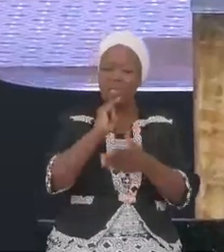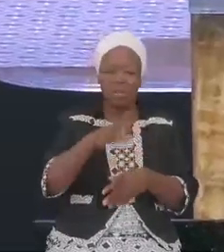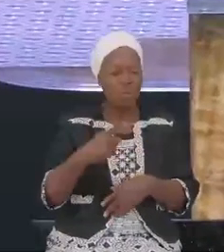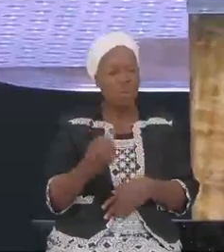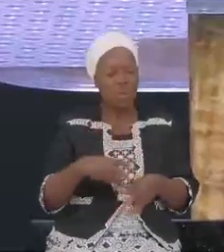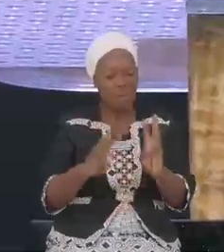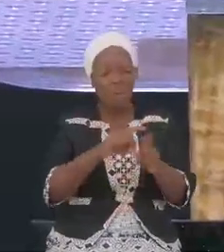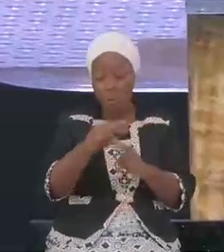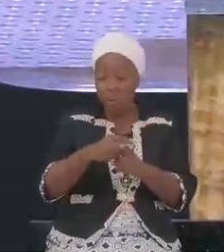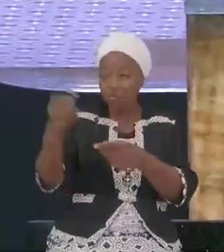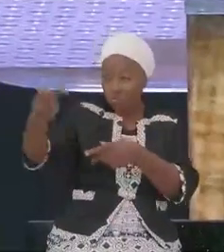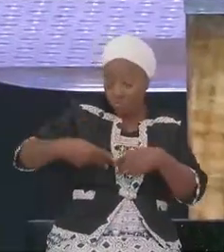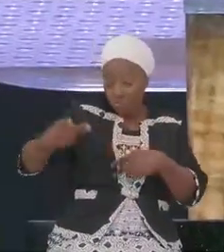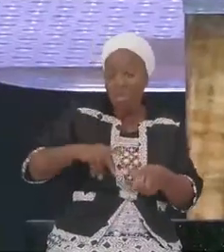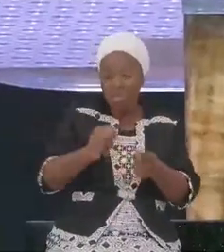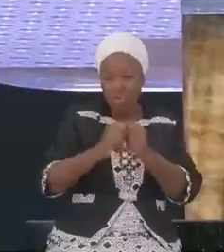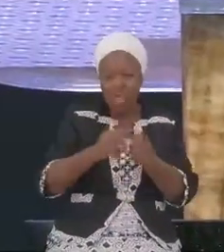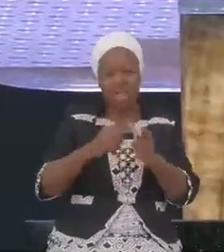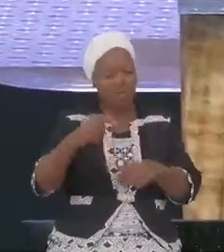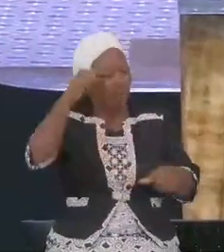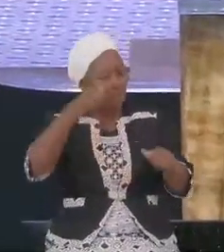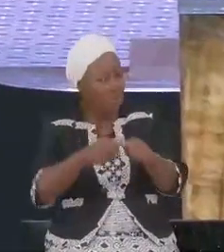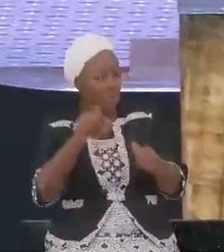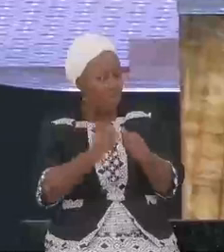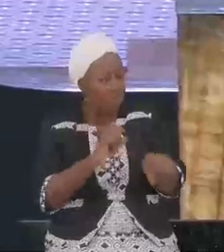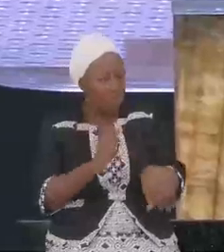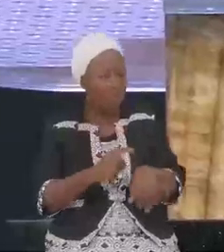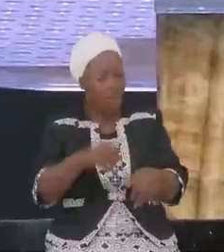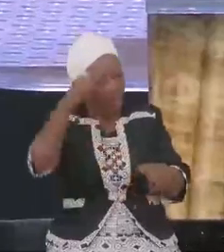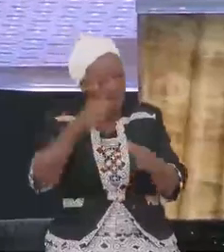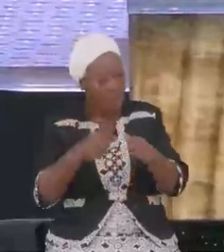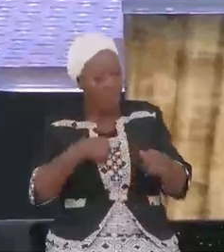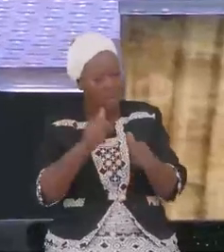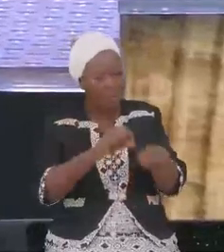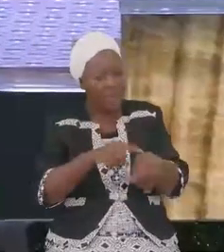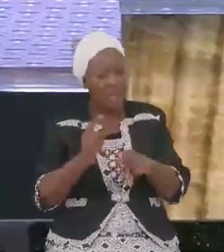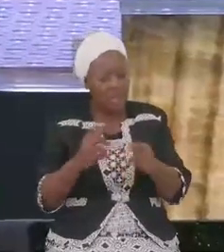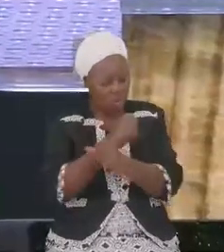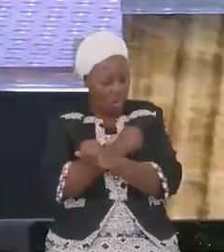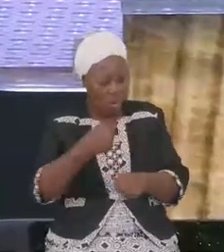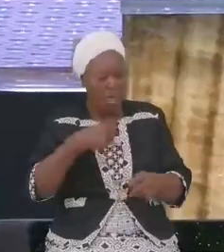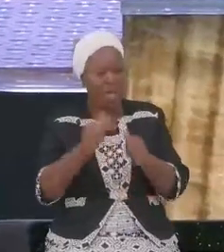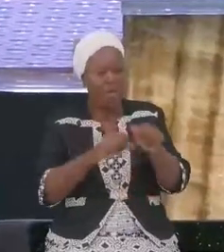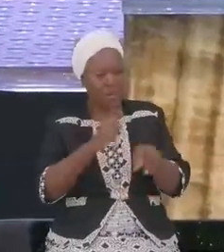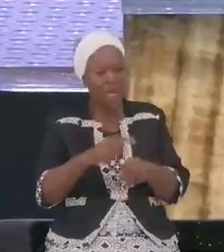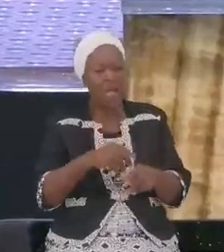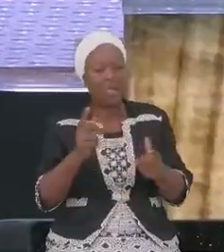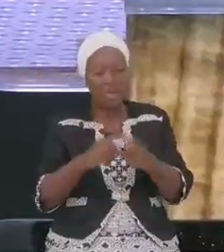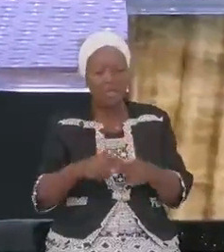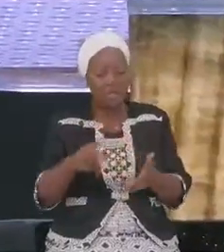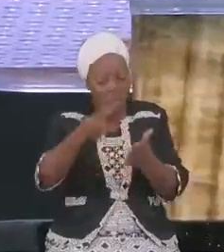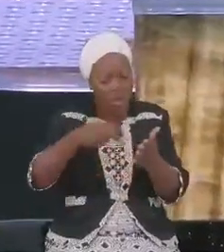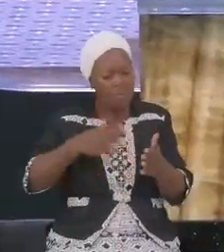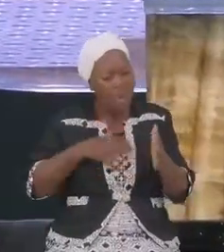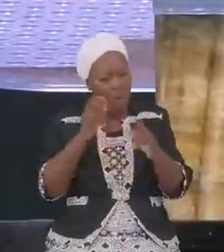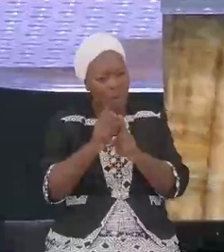la seule solution, lorsque la loi est dans le cœur, ils vont m'aimer à tout moment, ils vont mener la vie que je veux qu'ils mènent à tout moment, et